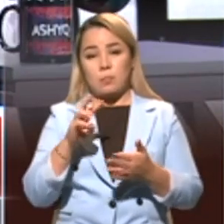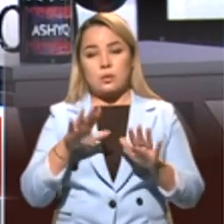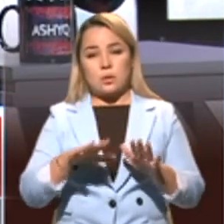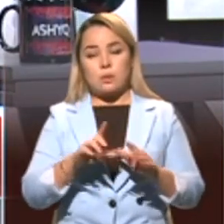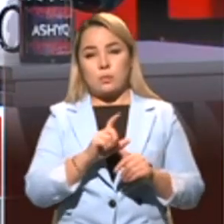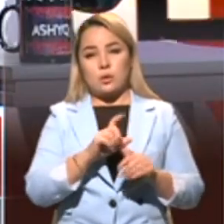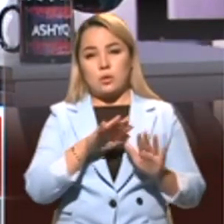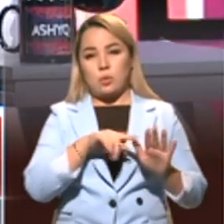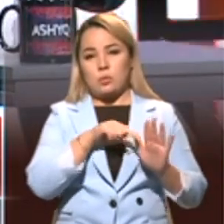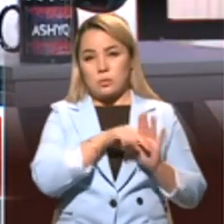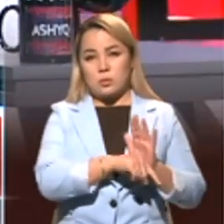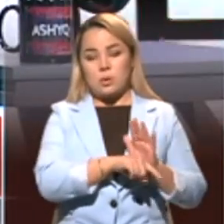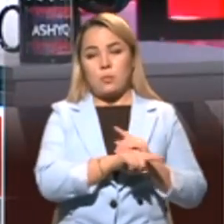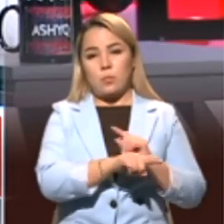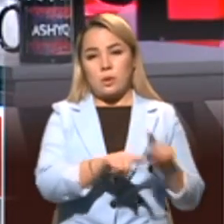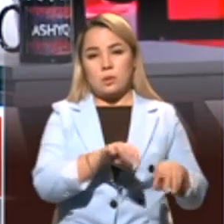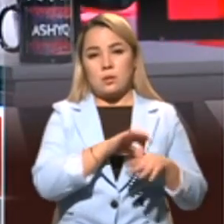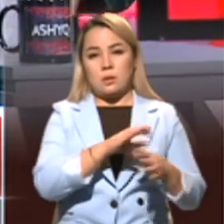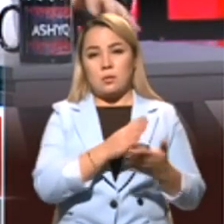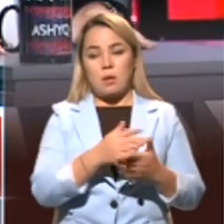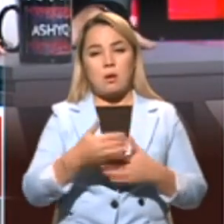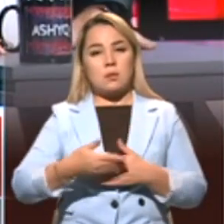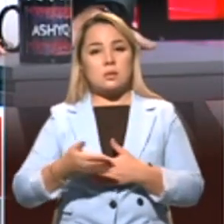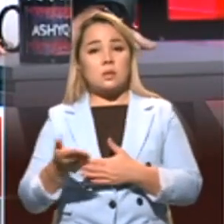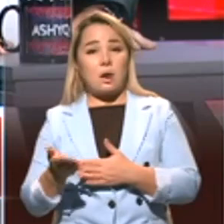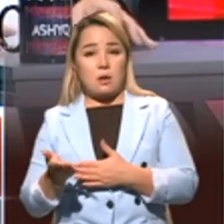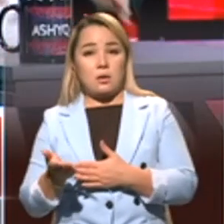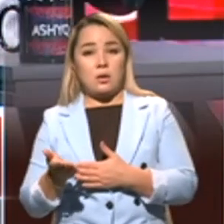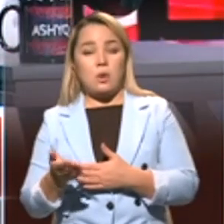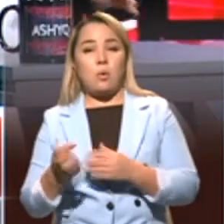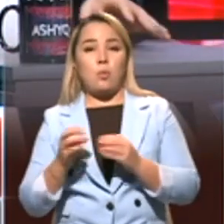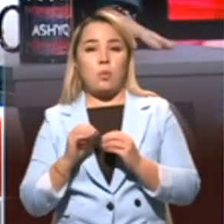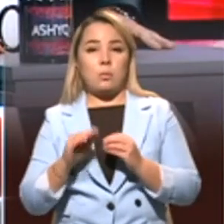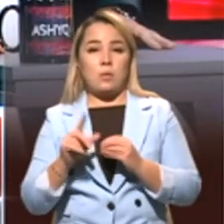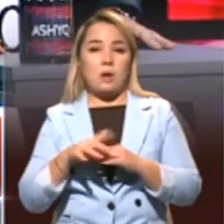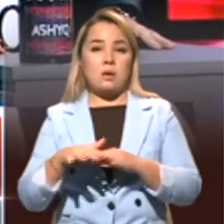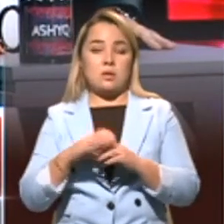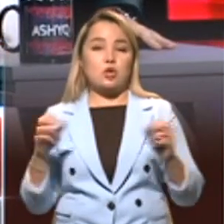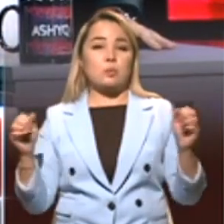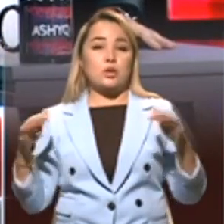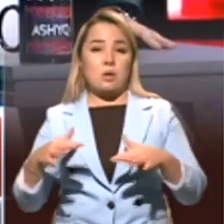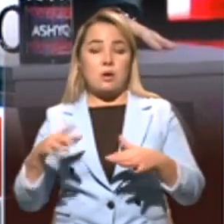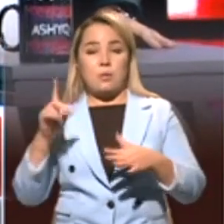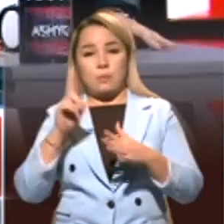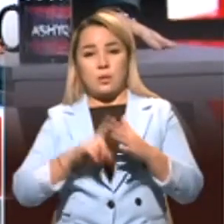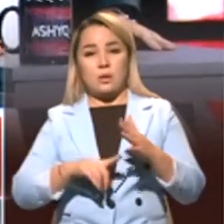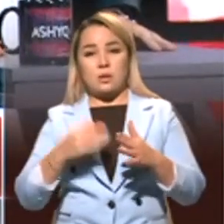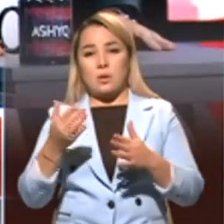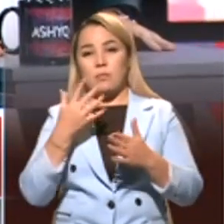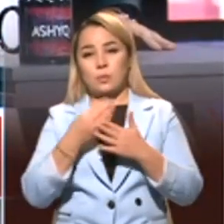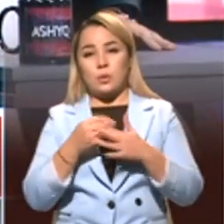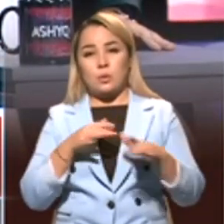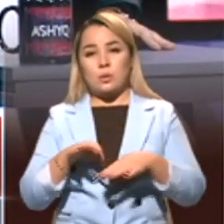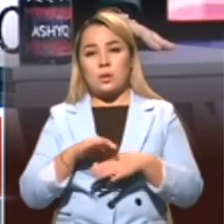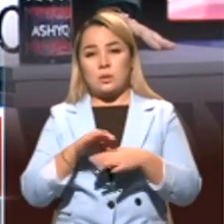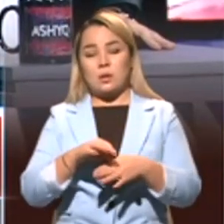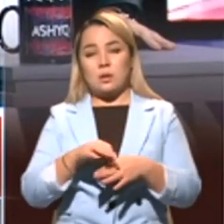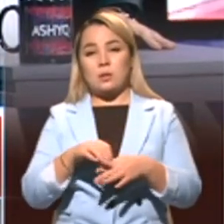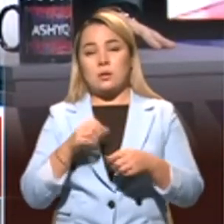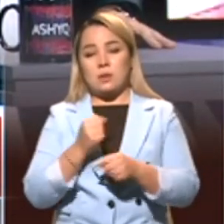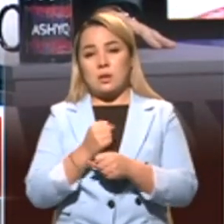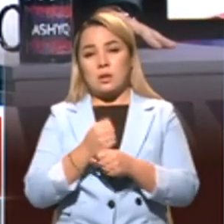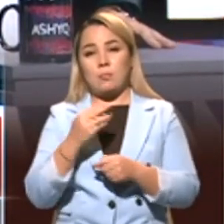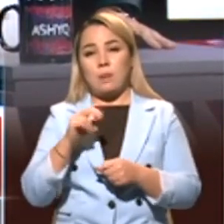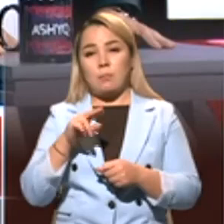мешіттің ішінде өткізеді, иә, уағызды. Ал сыртқа 10 000 адамды жинап жаңағы діни іс-шара өткізу, Папа Римскийге